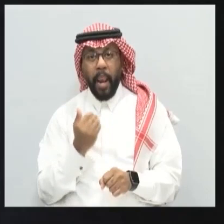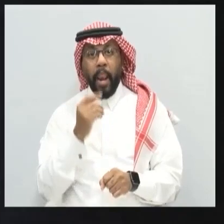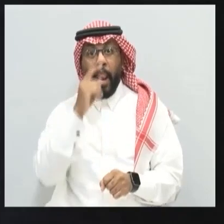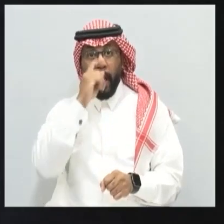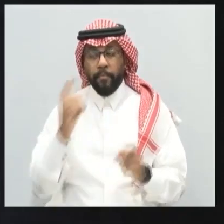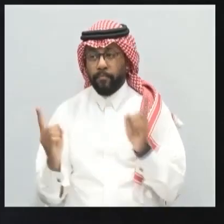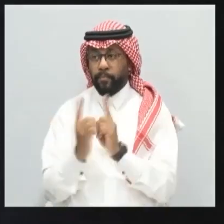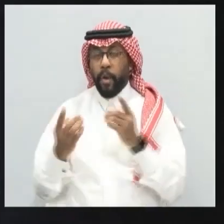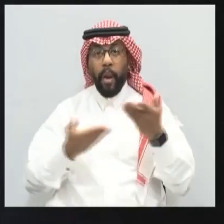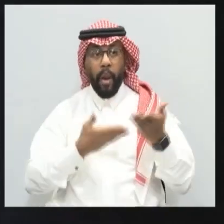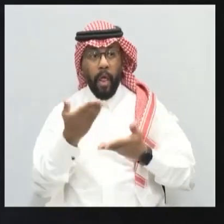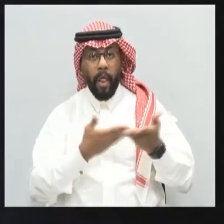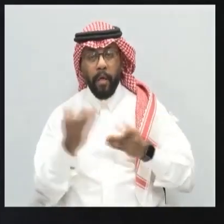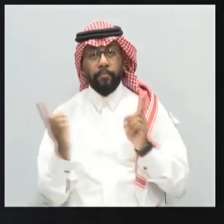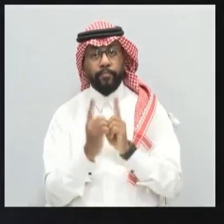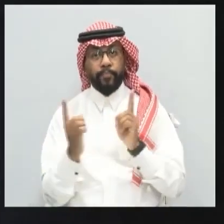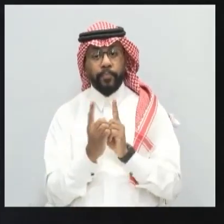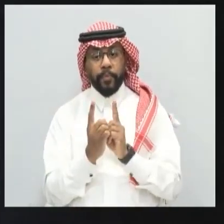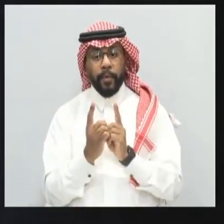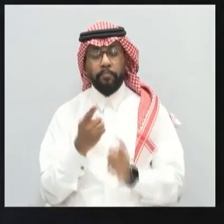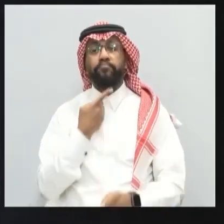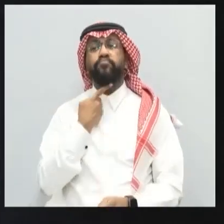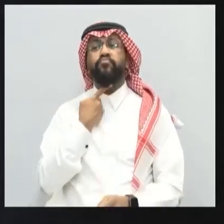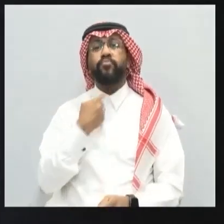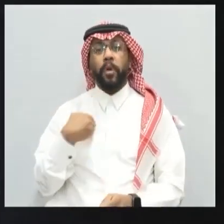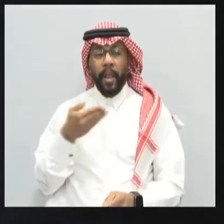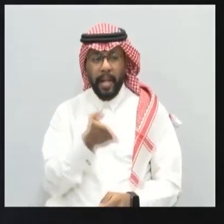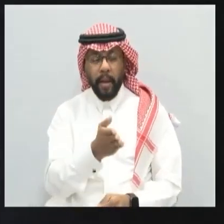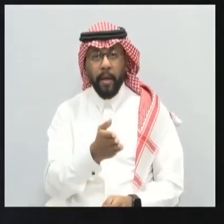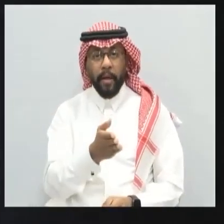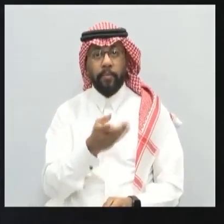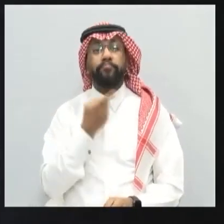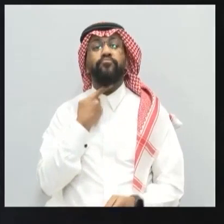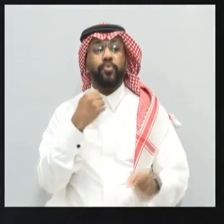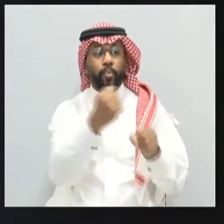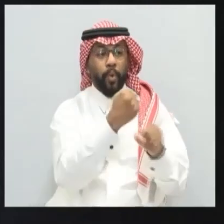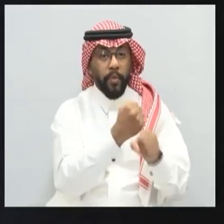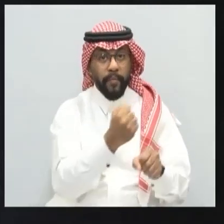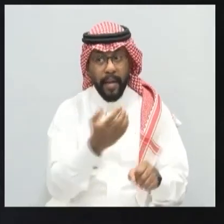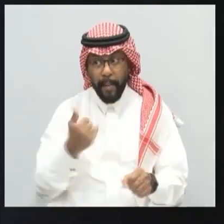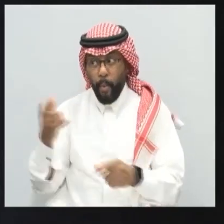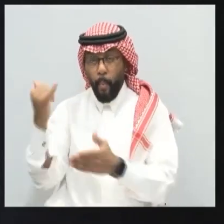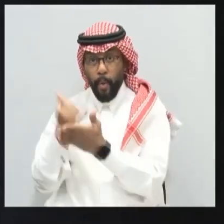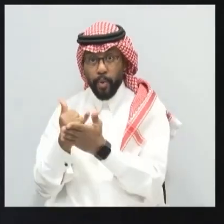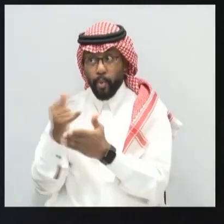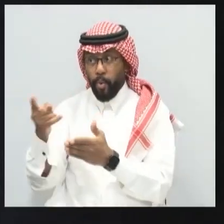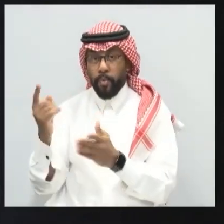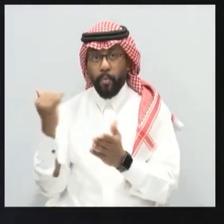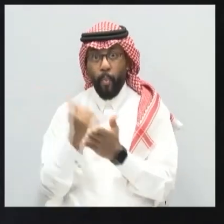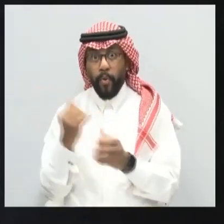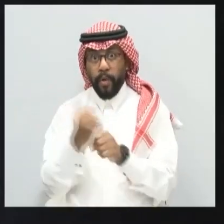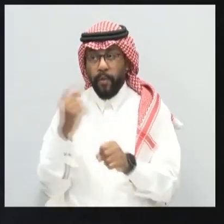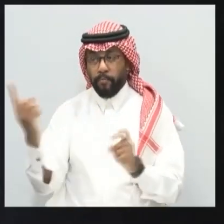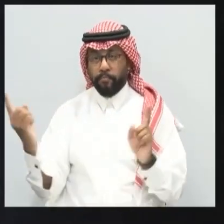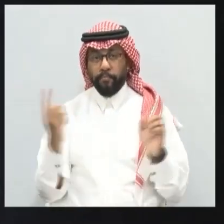حوار يدور بينك انت كراغ ومتقدم للوظيفه وبين المسؤول عن التوظيف حتى